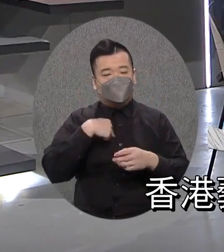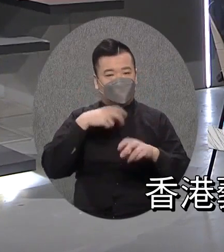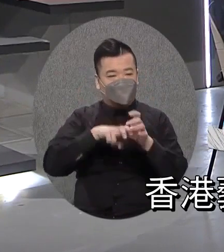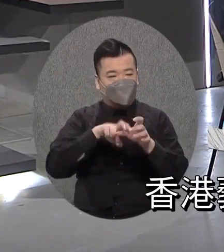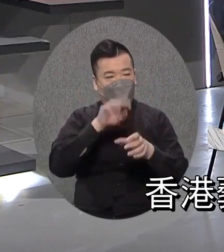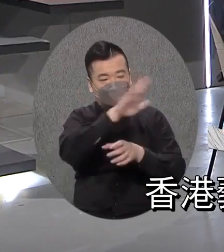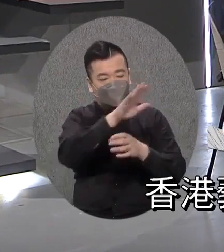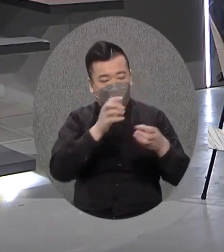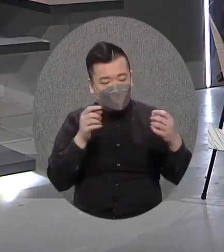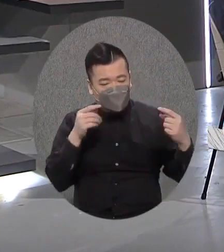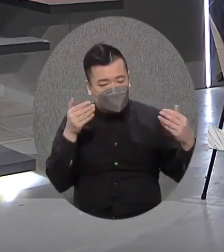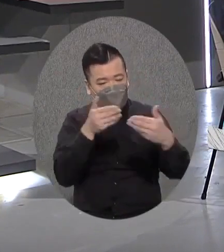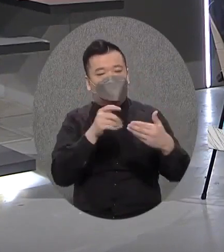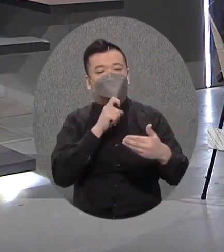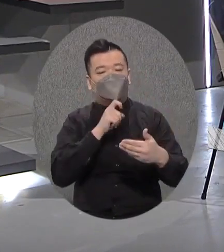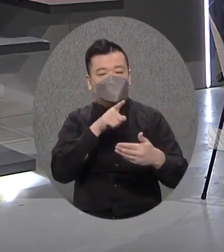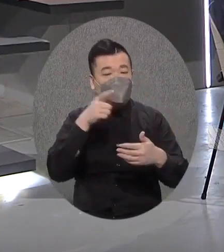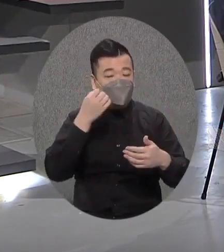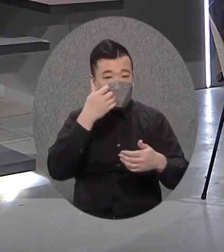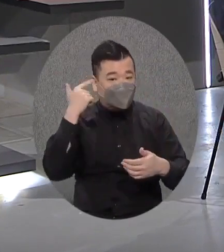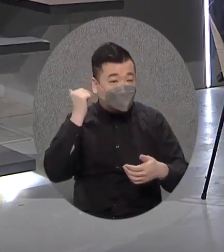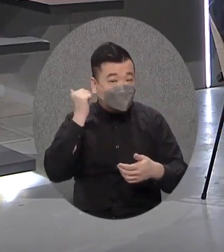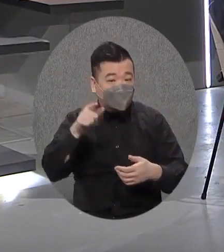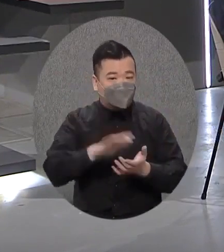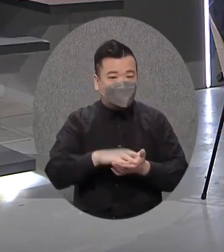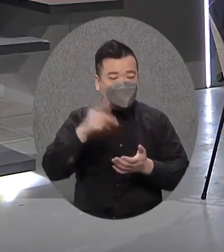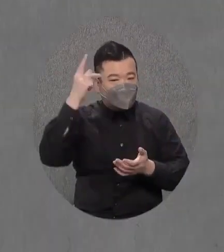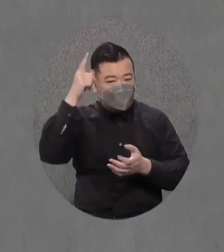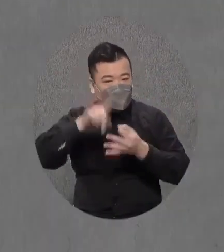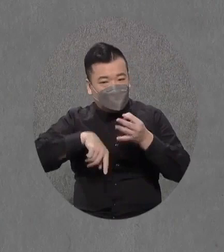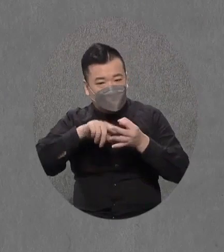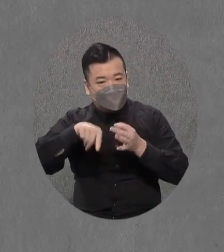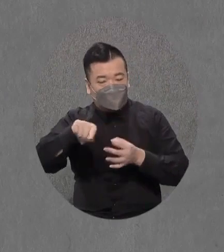嘅藝術思潮。嗱，好似香港好出名嘅藝術家韓志芬咁樣。